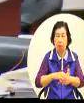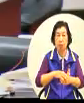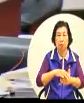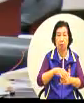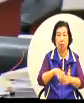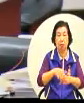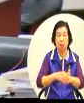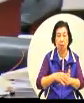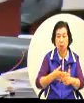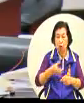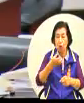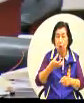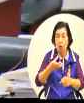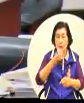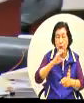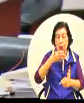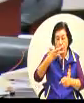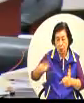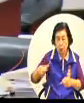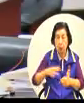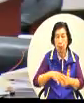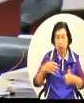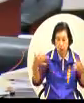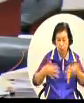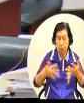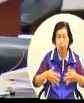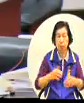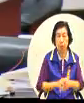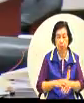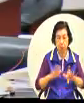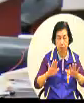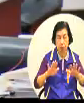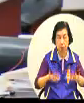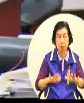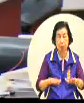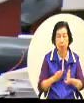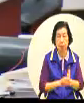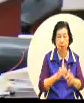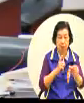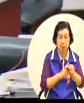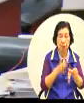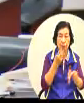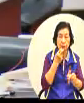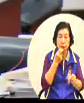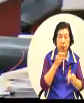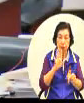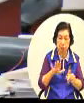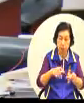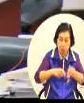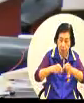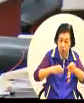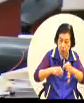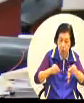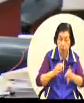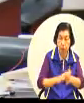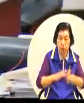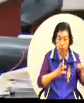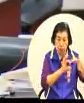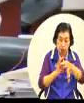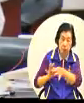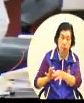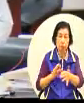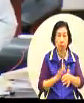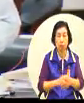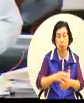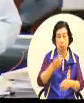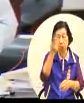长，目前中央有没有这样的计划延续增温水库